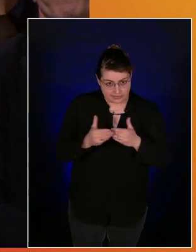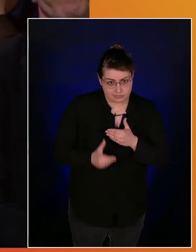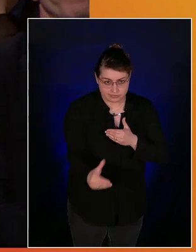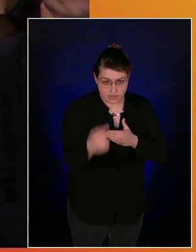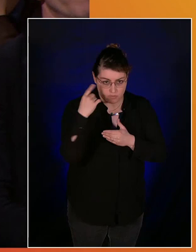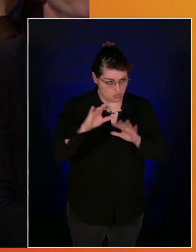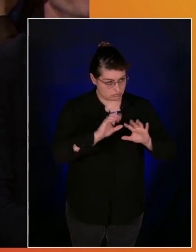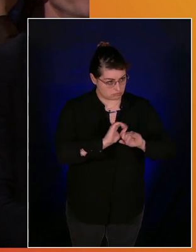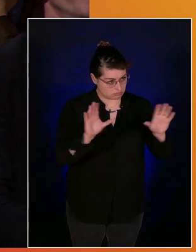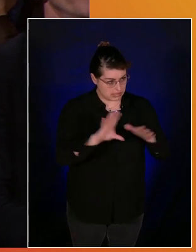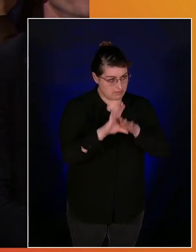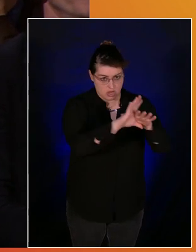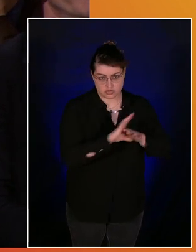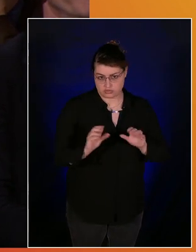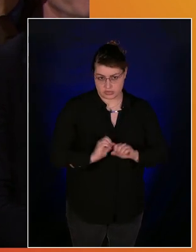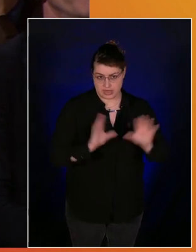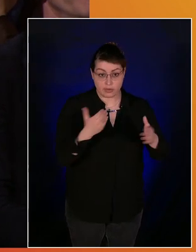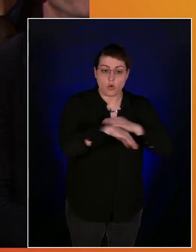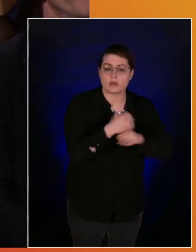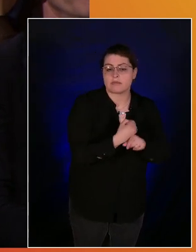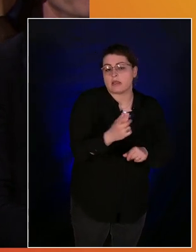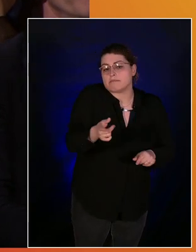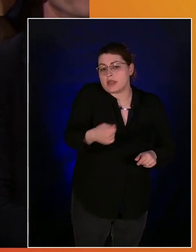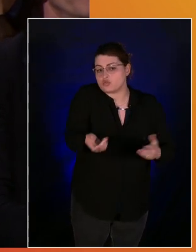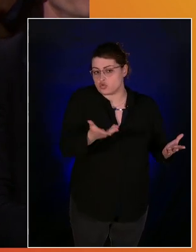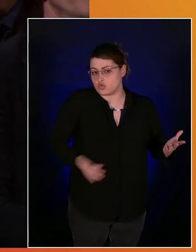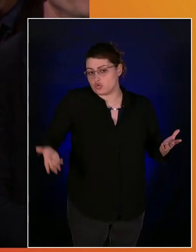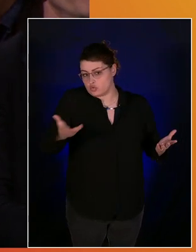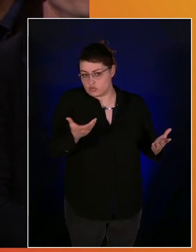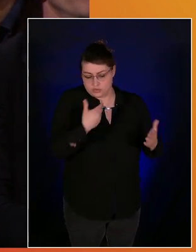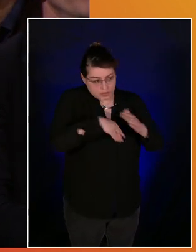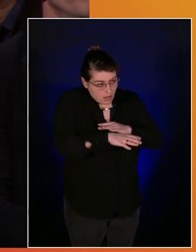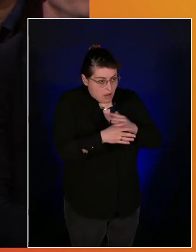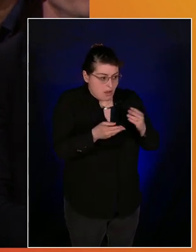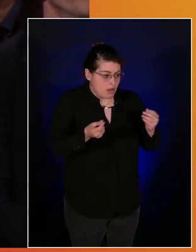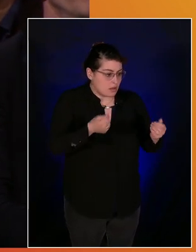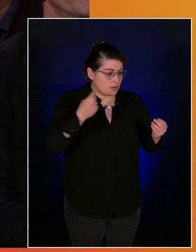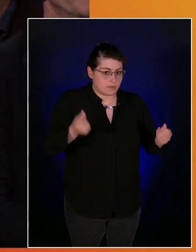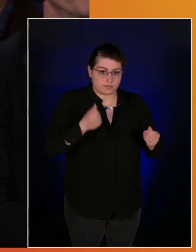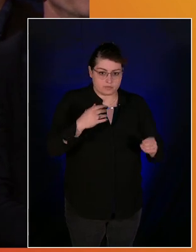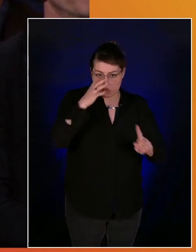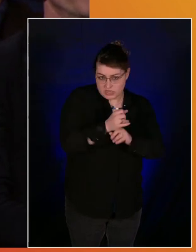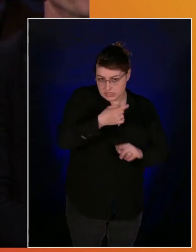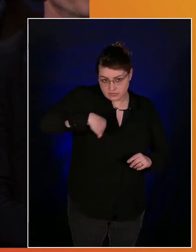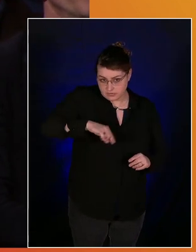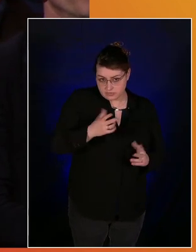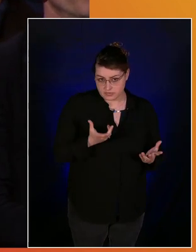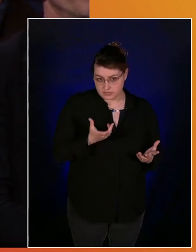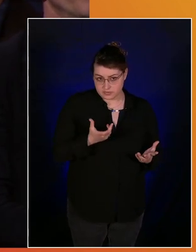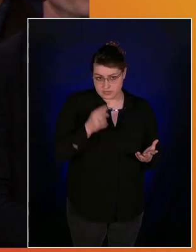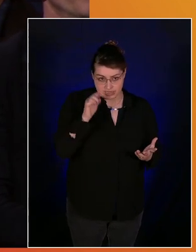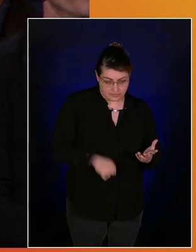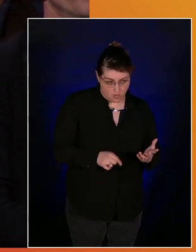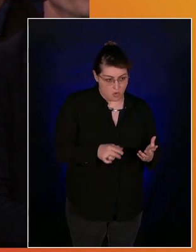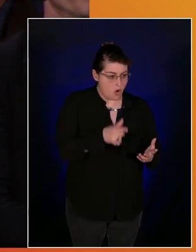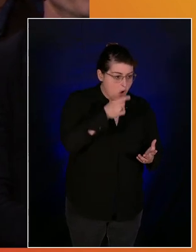exemplarité à tous les niveaux, au travail, parce que évidemment c'est au cœur de nos enjeux de pouvoir garantir la dignité